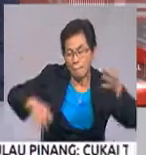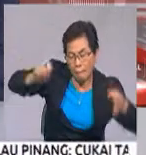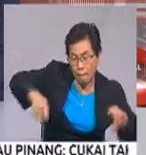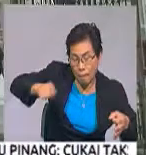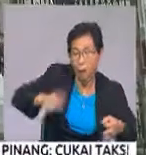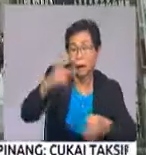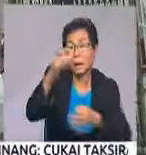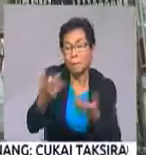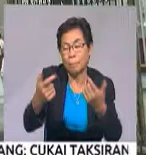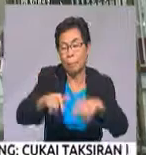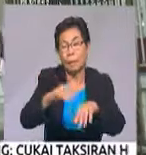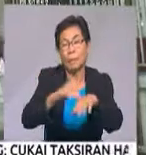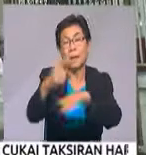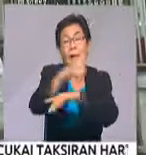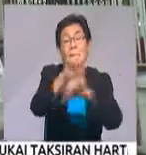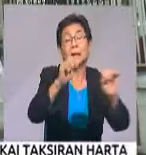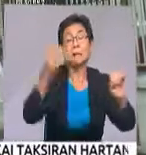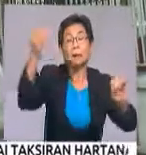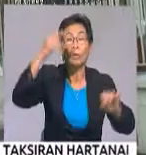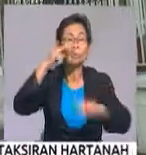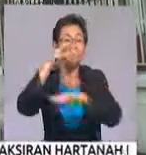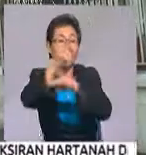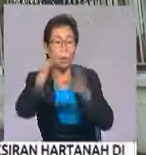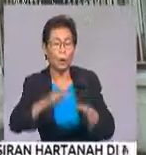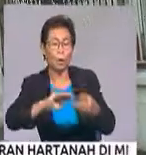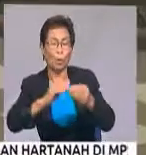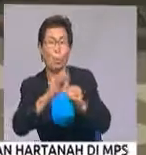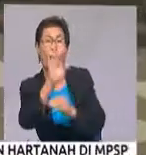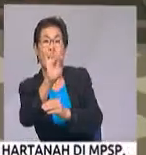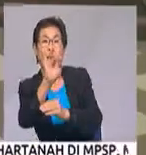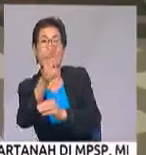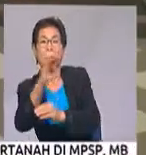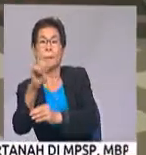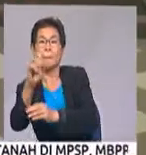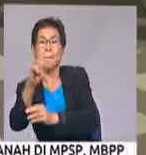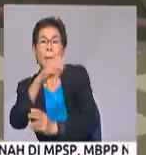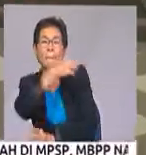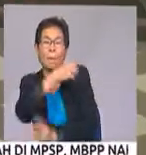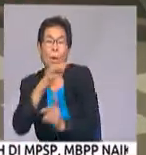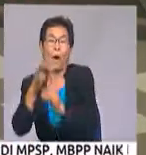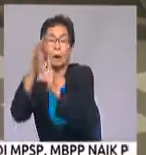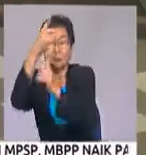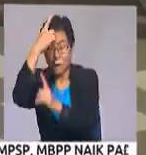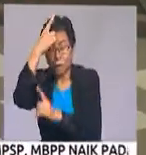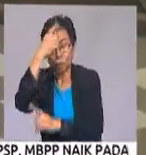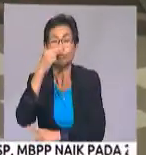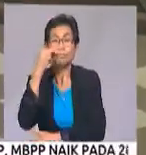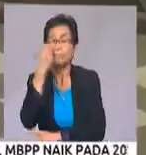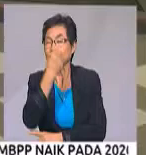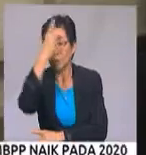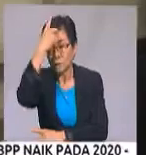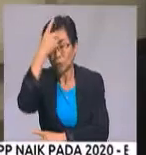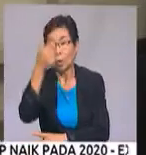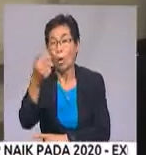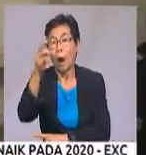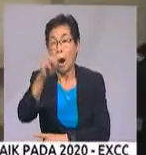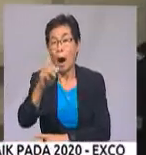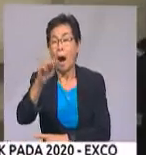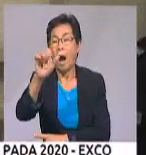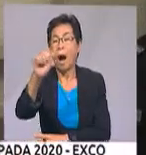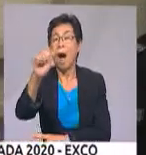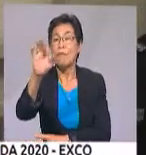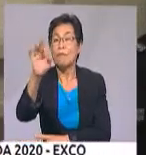yang berlangsung Selasa lalu, saksi pendawaan ke-8 iaitu bekas pegawai khas Datuk Seri Najib, Datuk Amhari Effendi